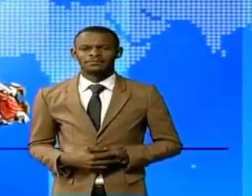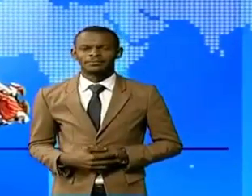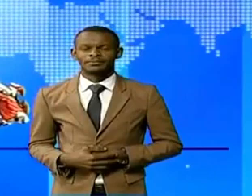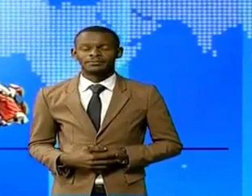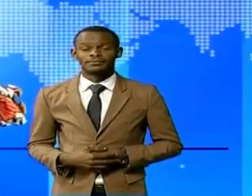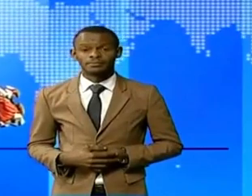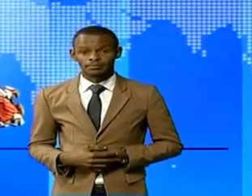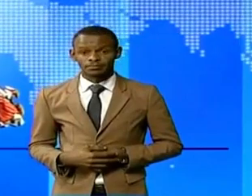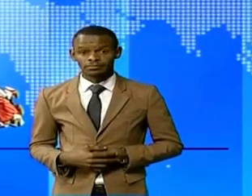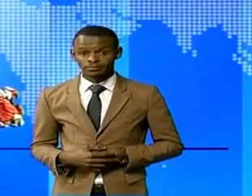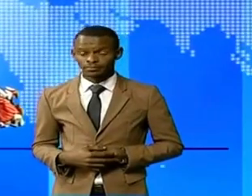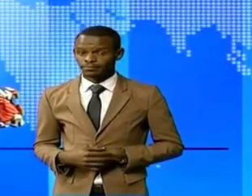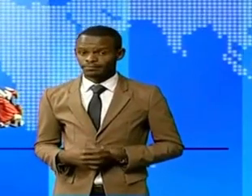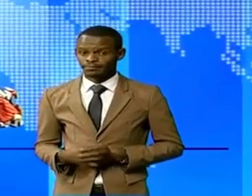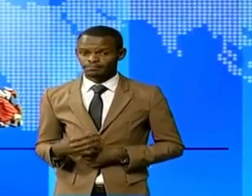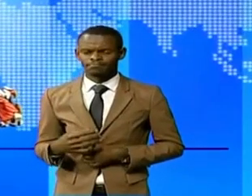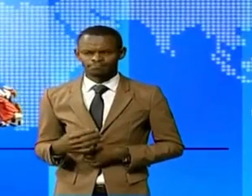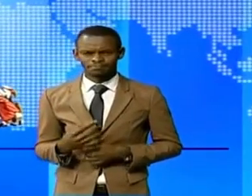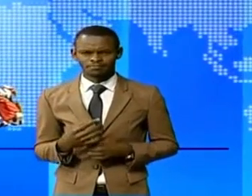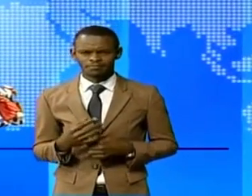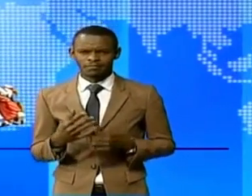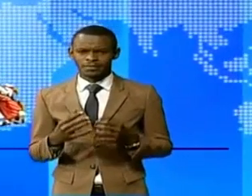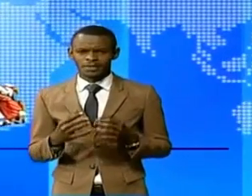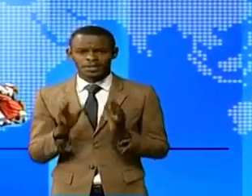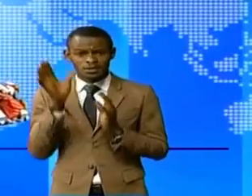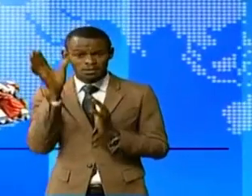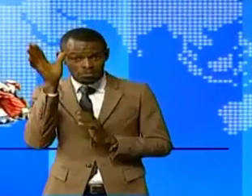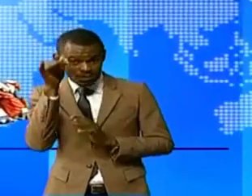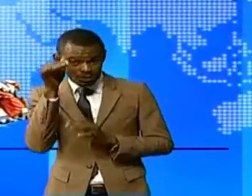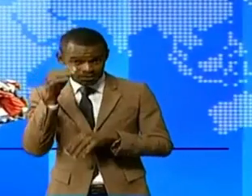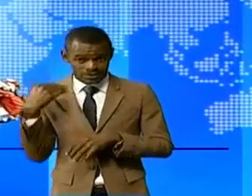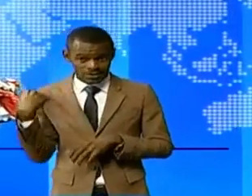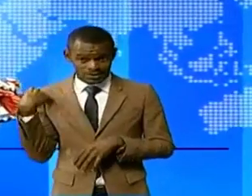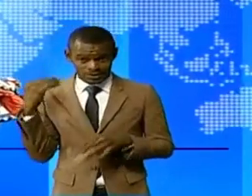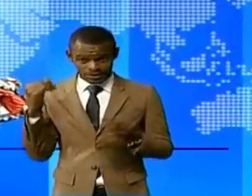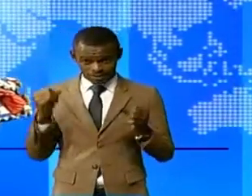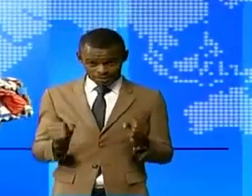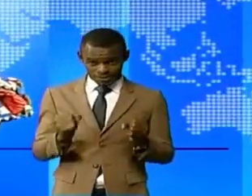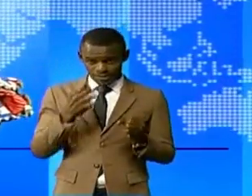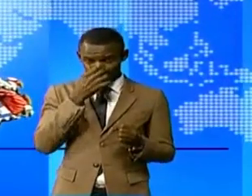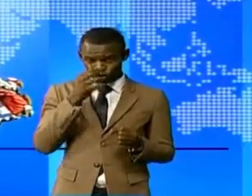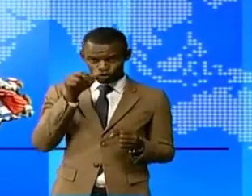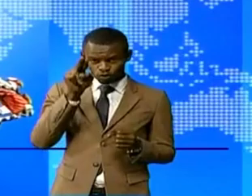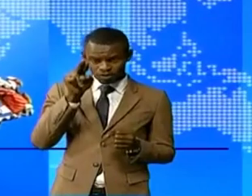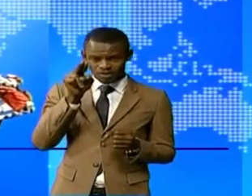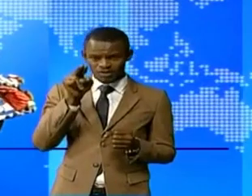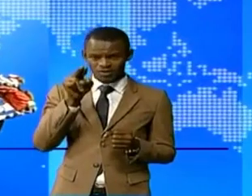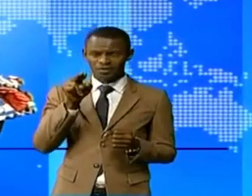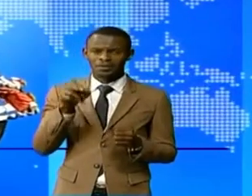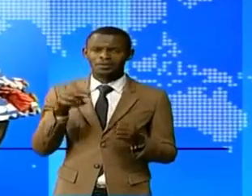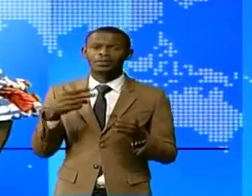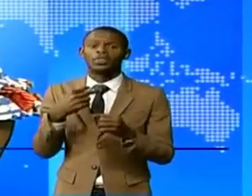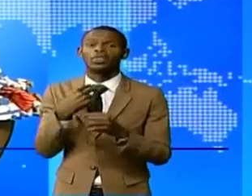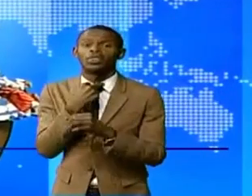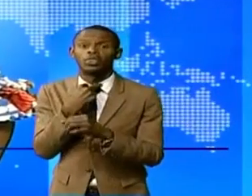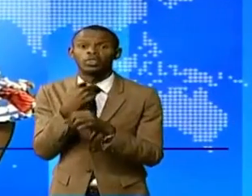Malgré l'état de siège dans la province du Nord Kivu, la population travaille et produise